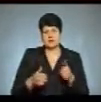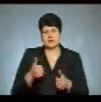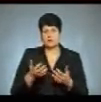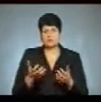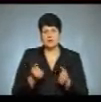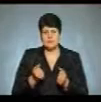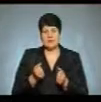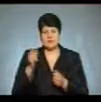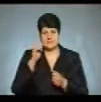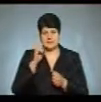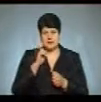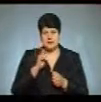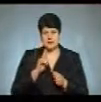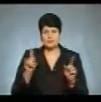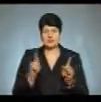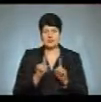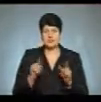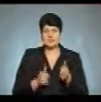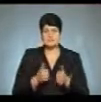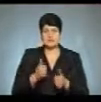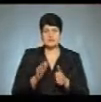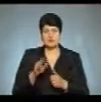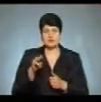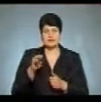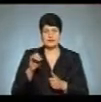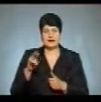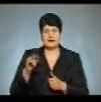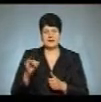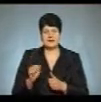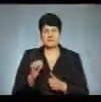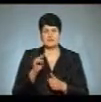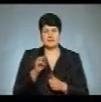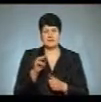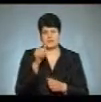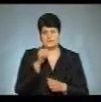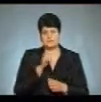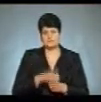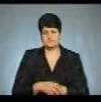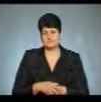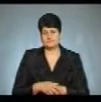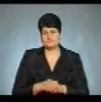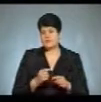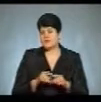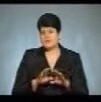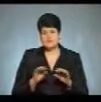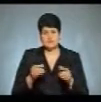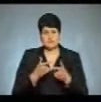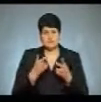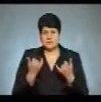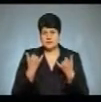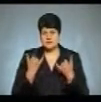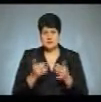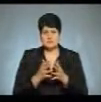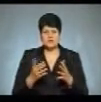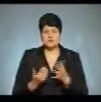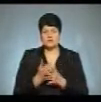приймає Ізраїль. Музичне змагання відбудеться в Тель-Авіві у травні. Це вся інформація на цю годину. Більше